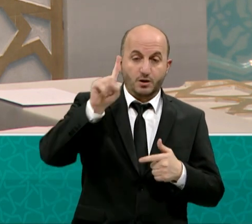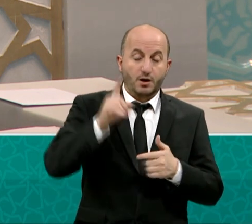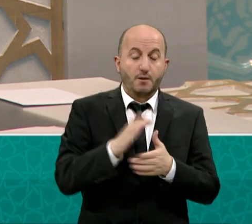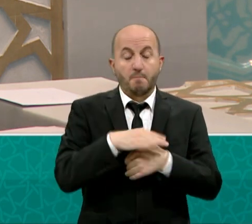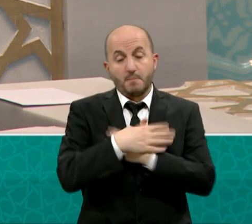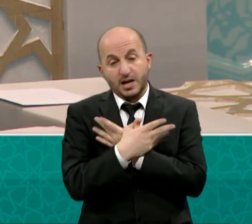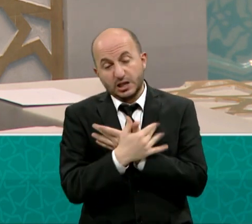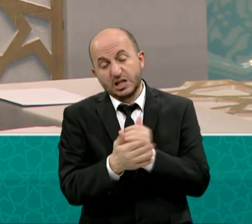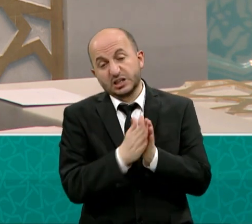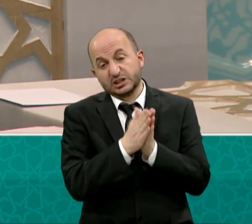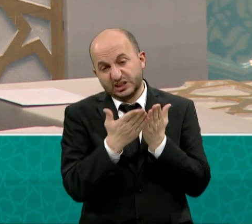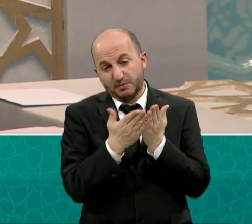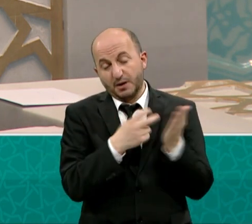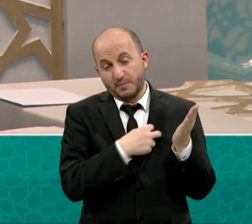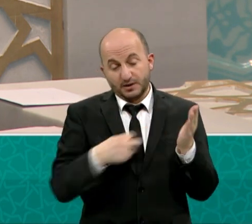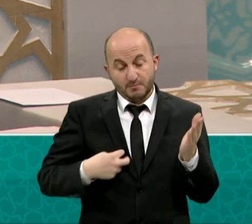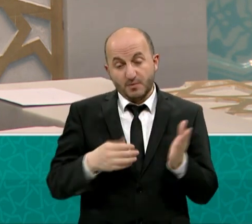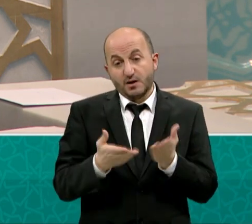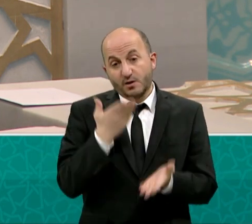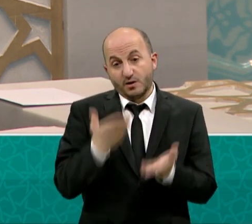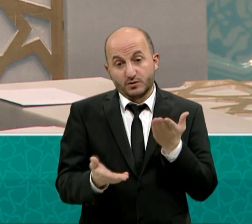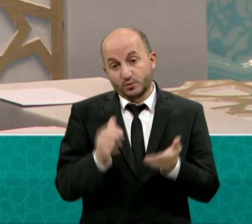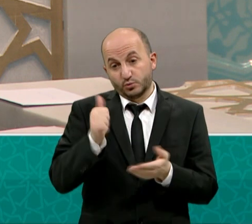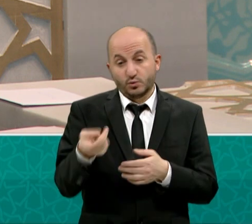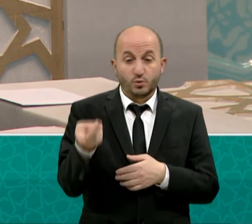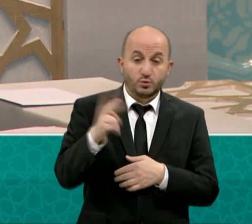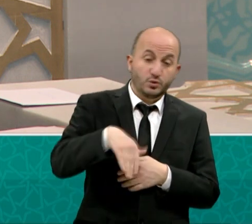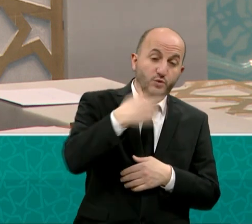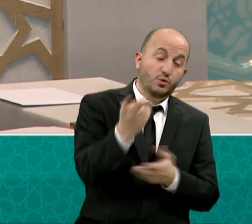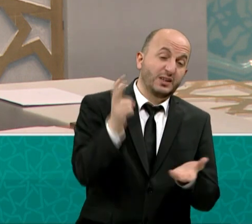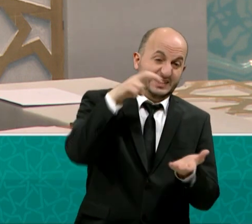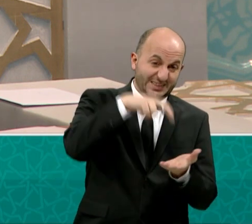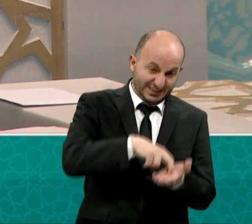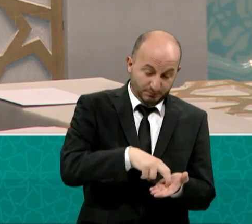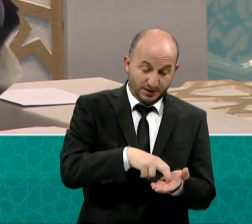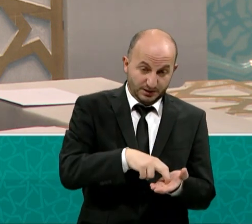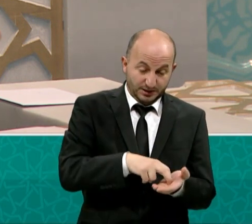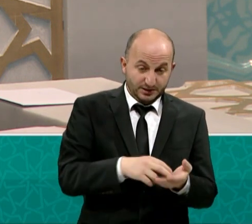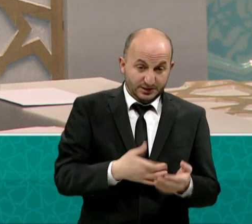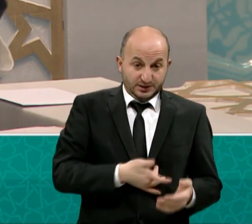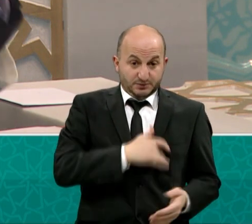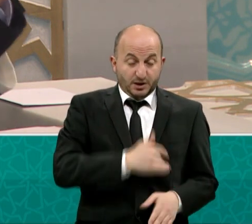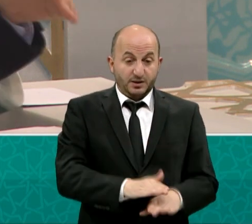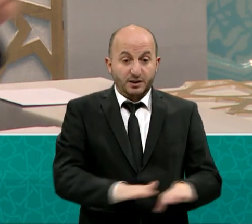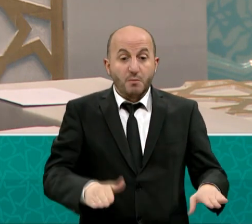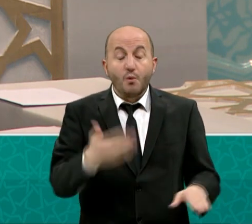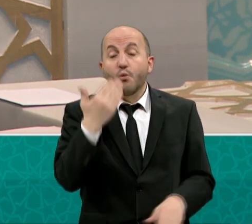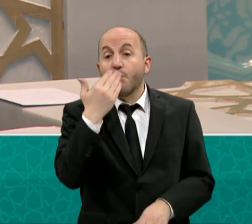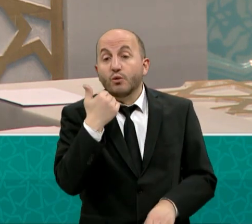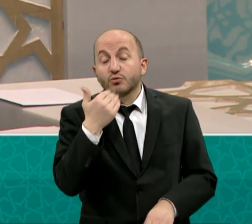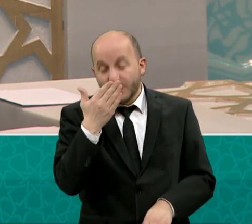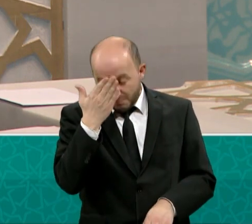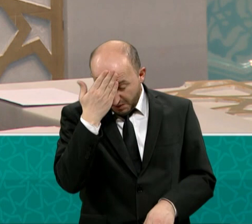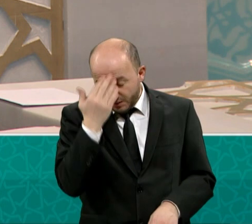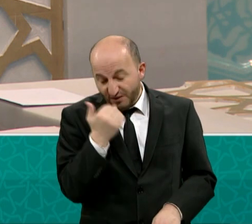kitaplara, peygambere, ahiret gününe, öldükten sonra dirilmeye. İman temeli olmadan ibadet olmaz.